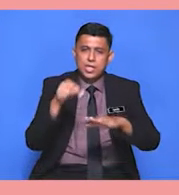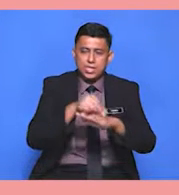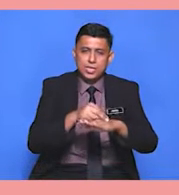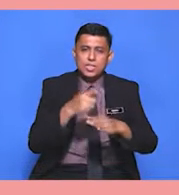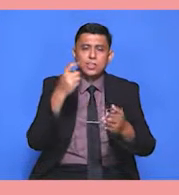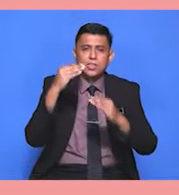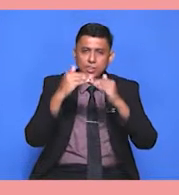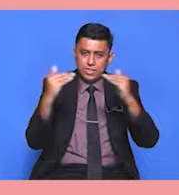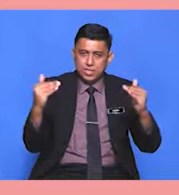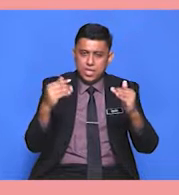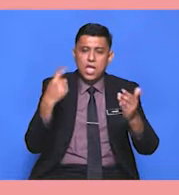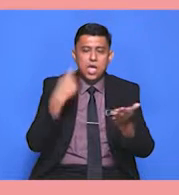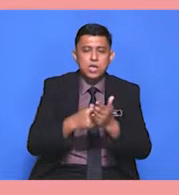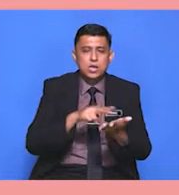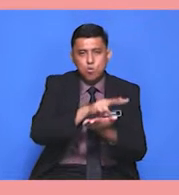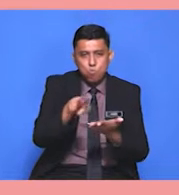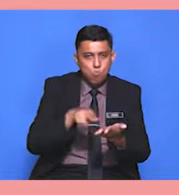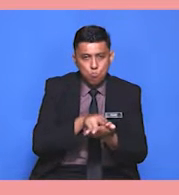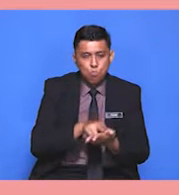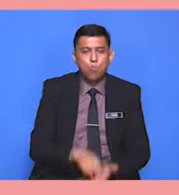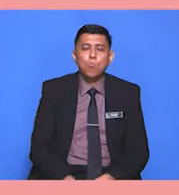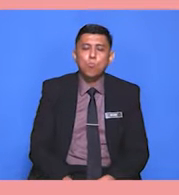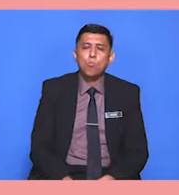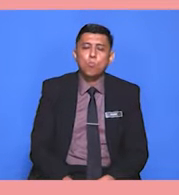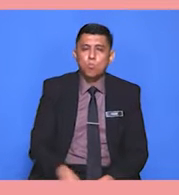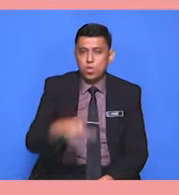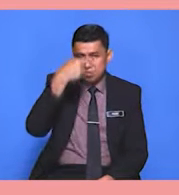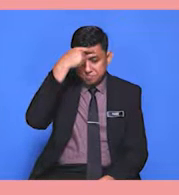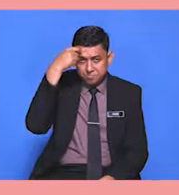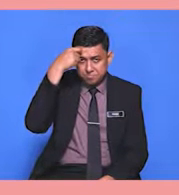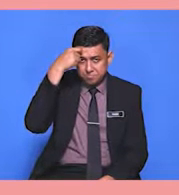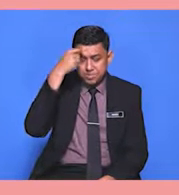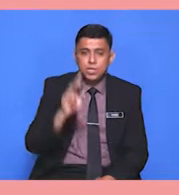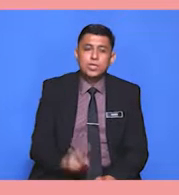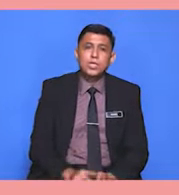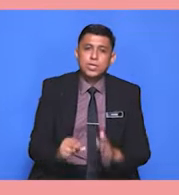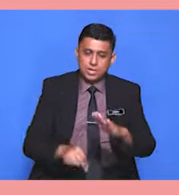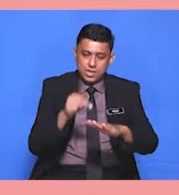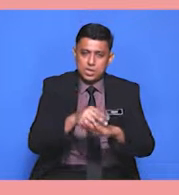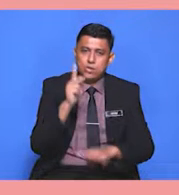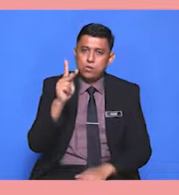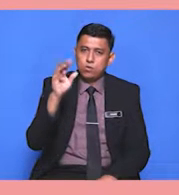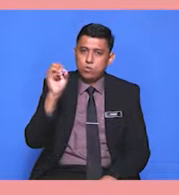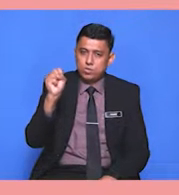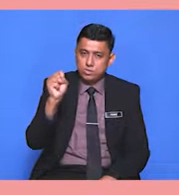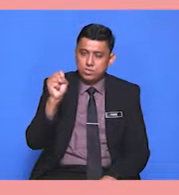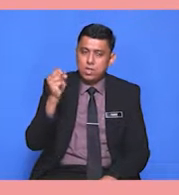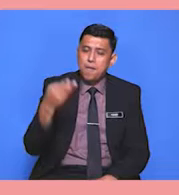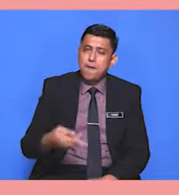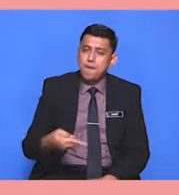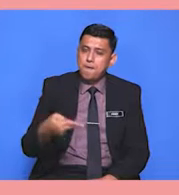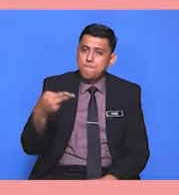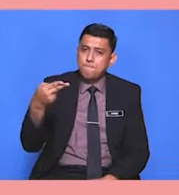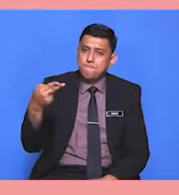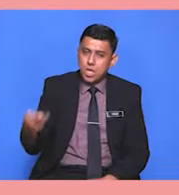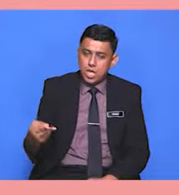berterusan akibat daripada kenaikan kos bahan mentah yang diimport